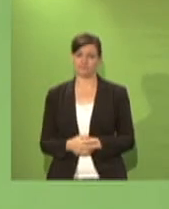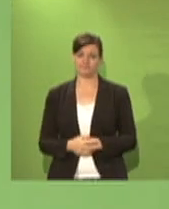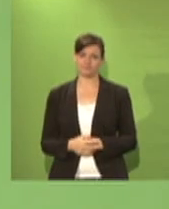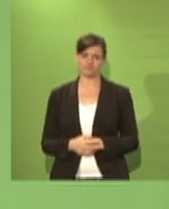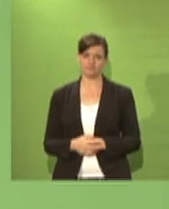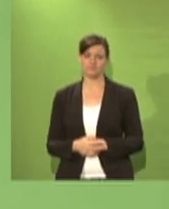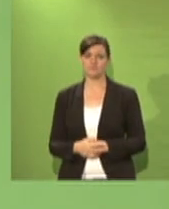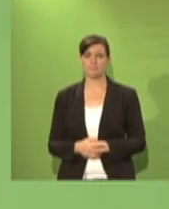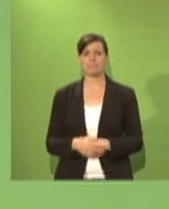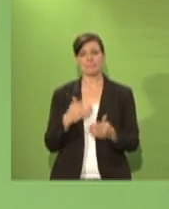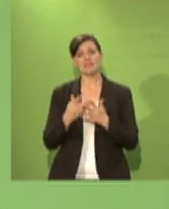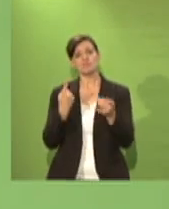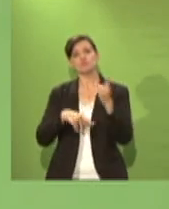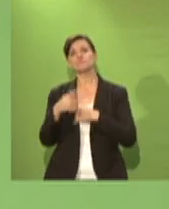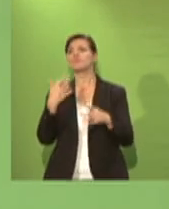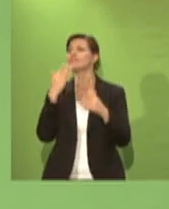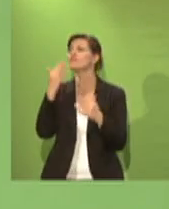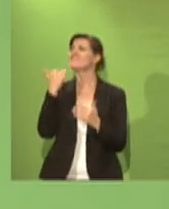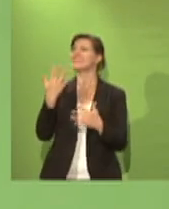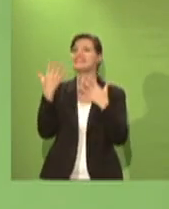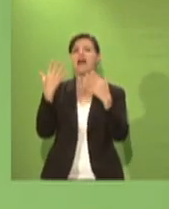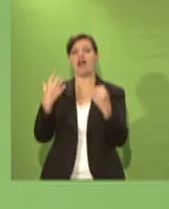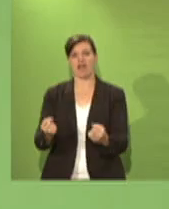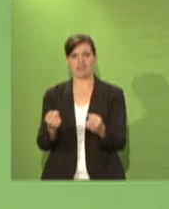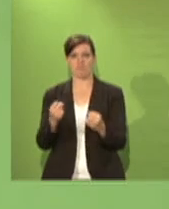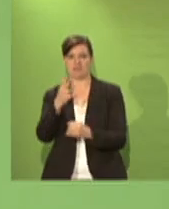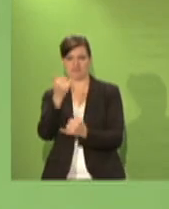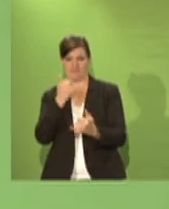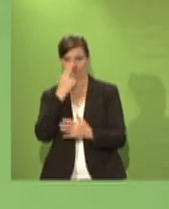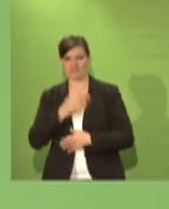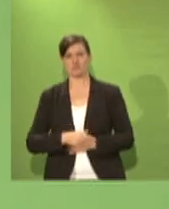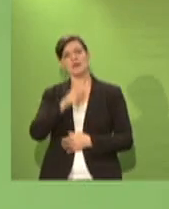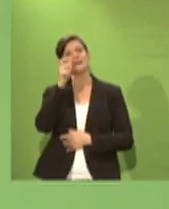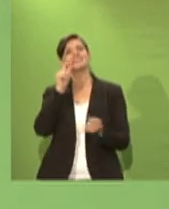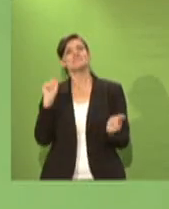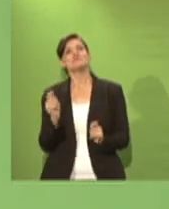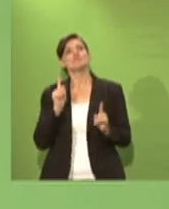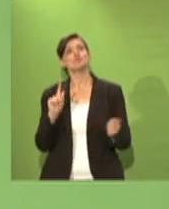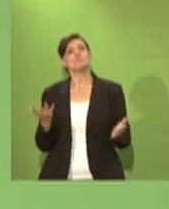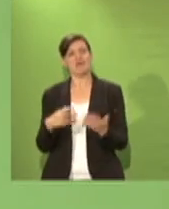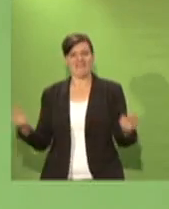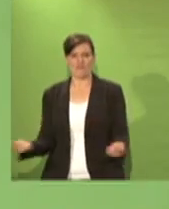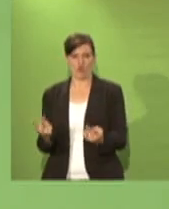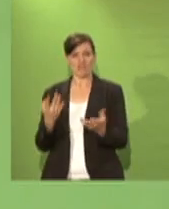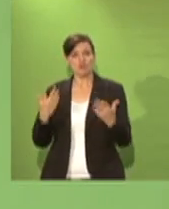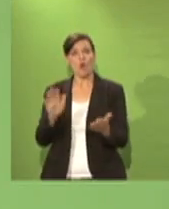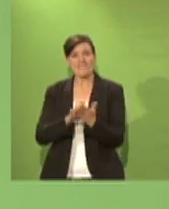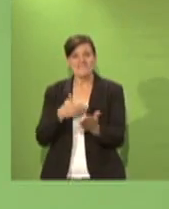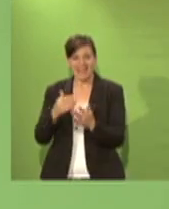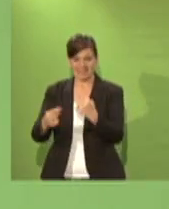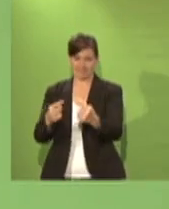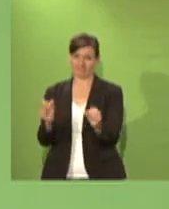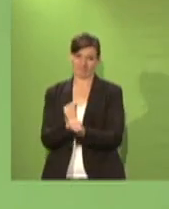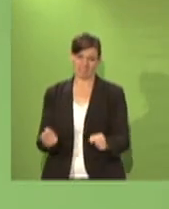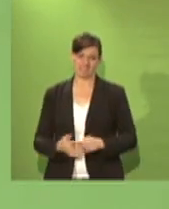Das heißt, hier wollen wir nachhaltige Perspektiven entwickeln. Paradigmenwechsel gilt hier an der Förderung. Es kann so mit GAP nicht weitergehen. Das heißt,